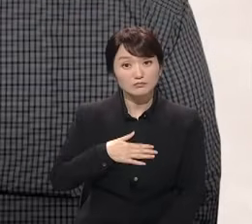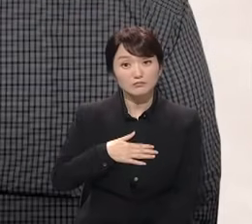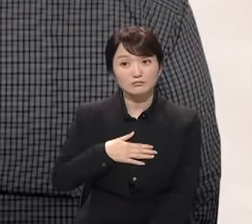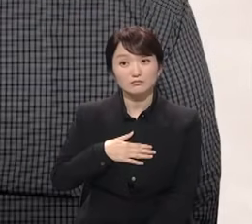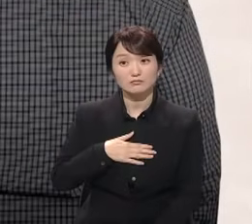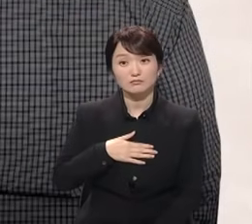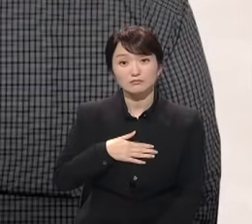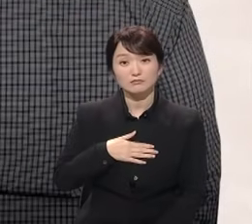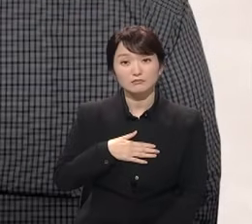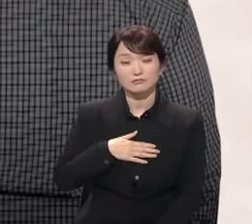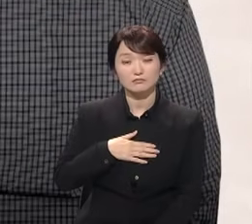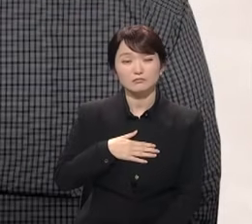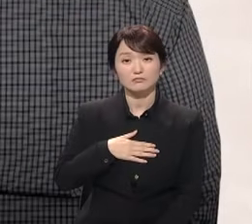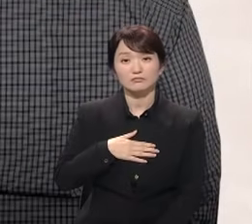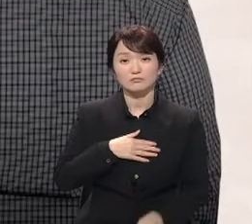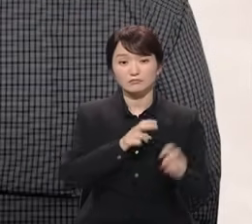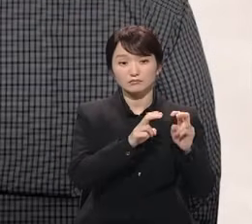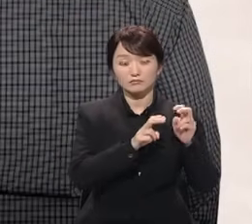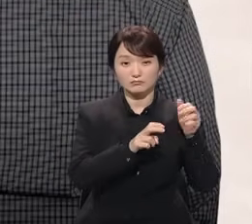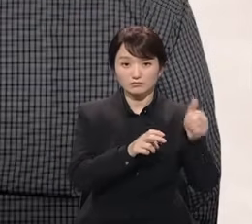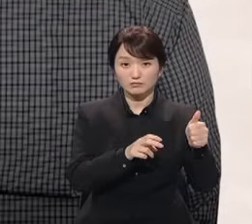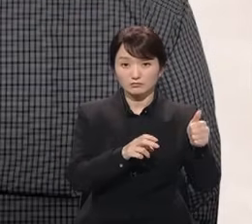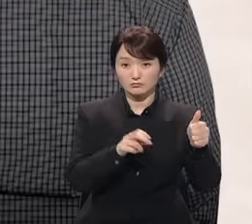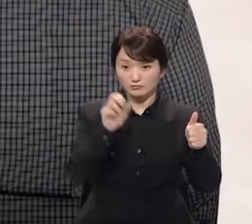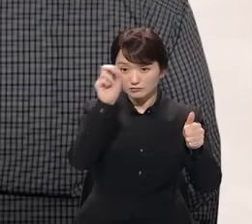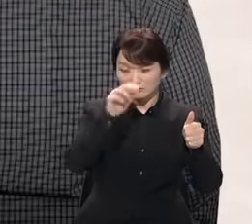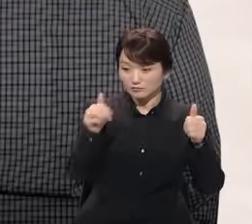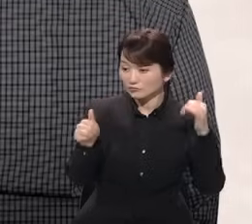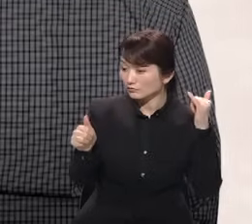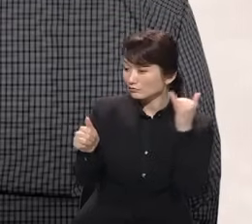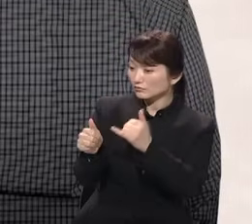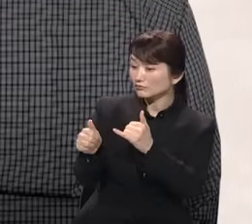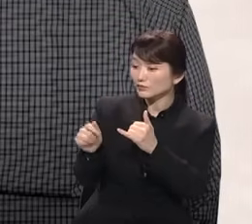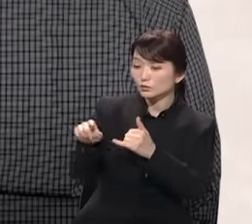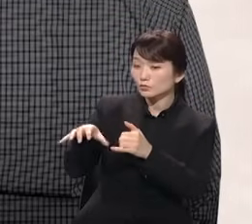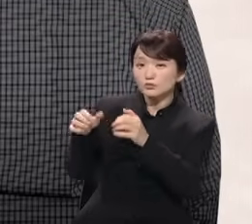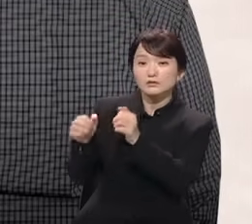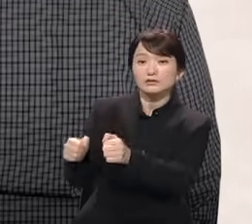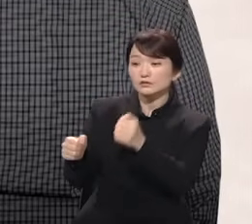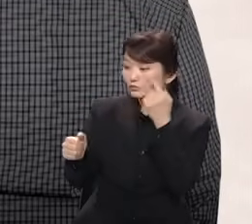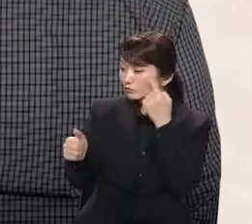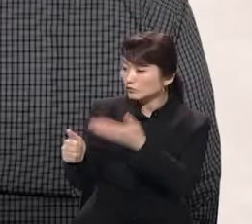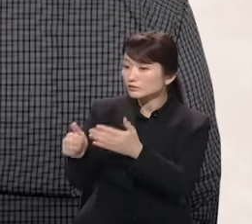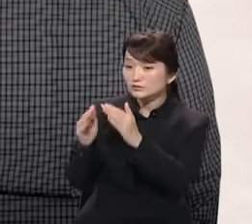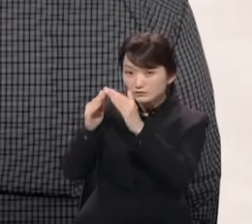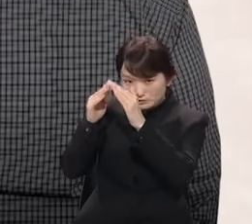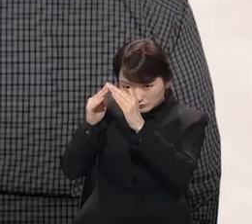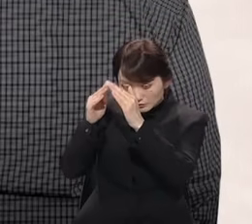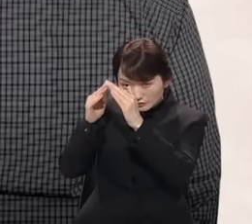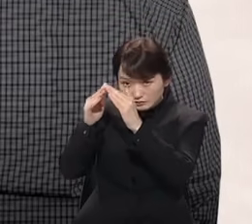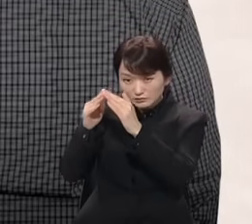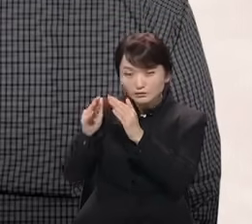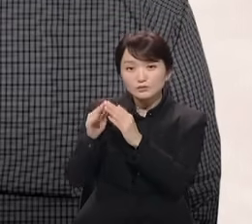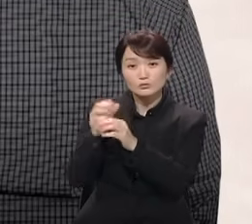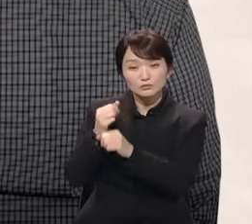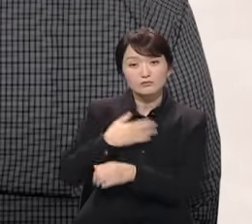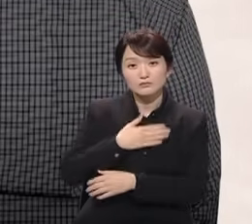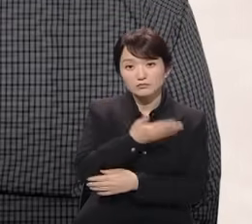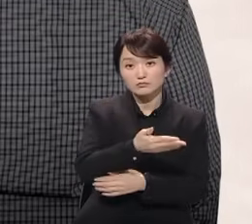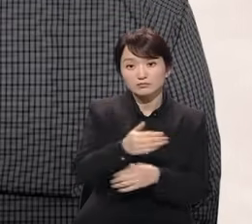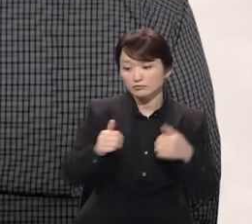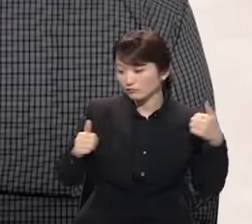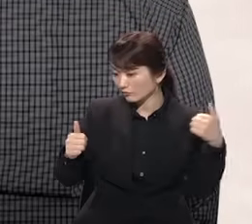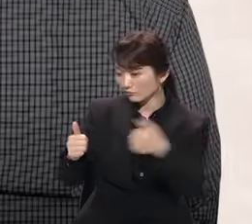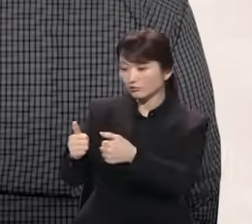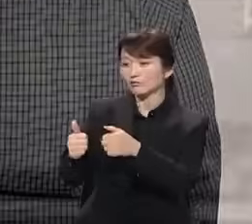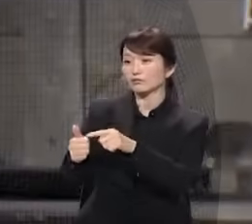갑자기 사장이 이 연락을 해온 거예요. 어디 있냐라고 해서 제보자가 어디 있는지를 물어봤고 집에 있다라고 하니까 집주소를 알려줬다는 겁니다.